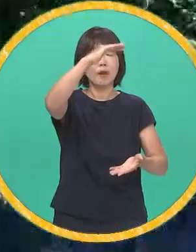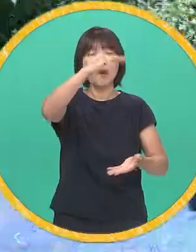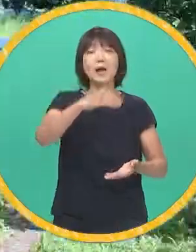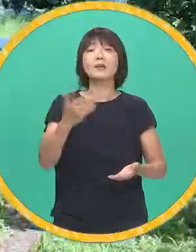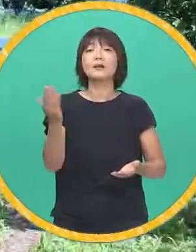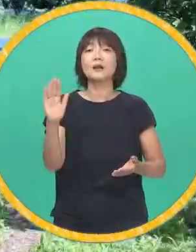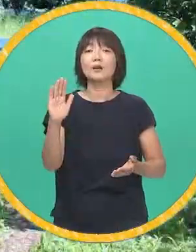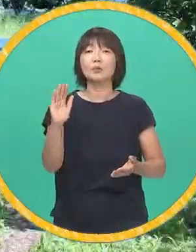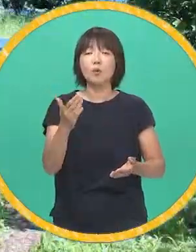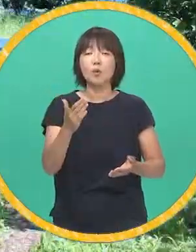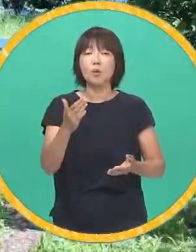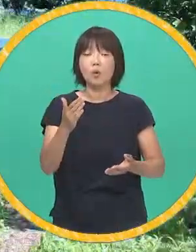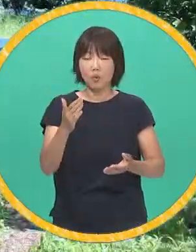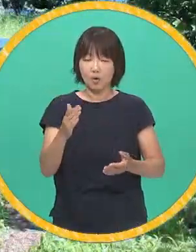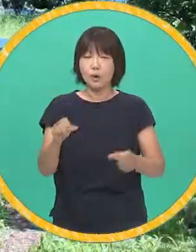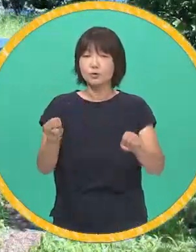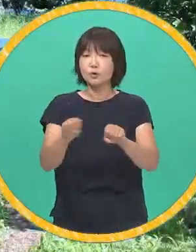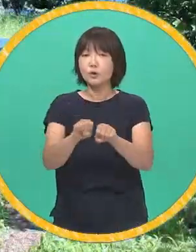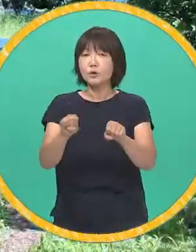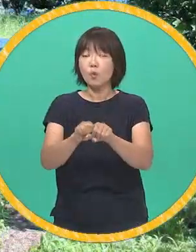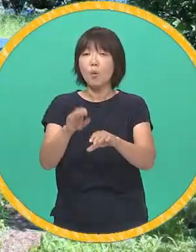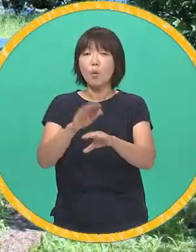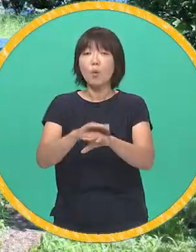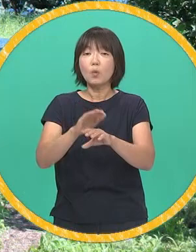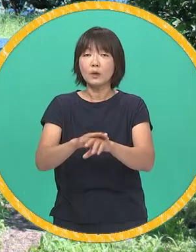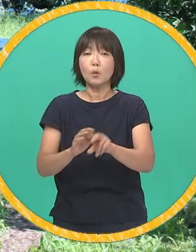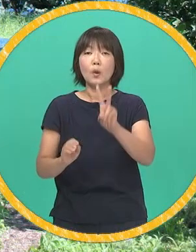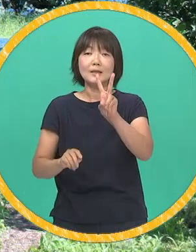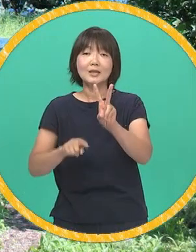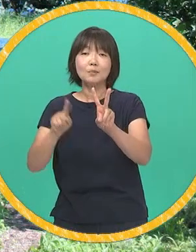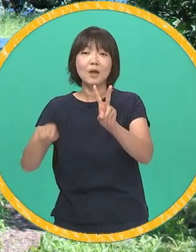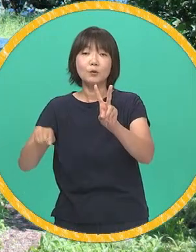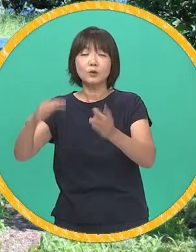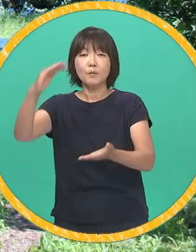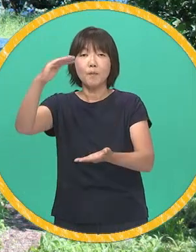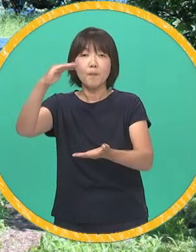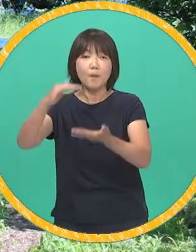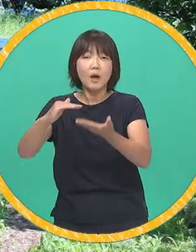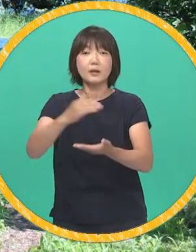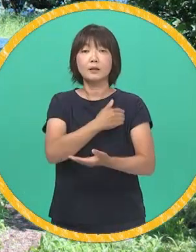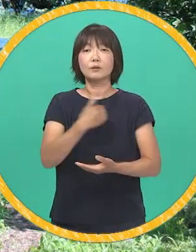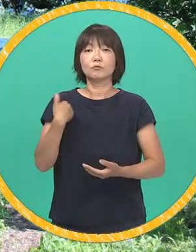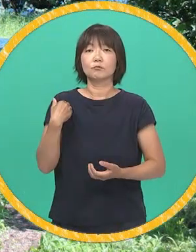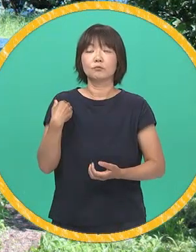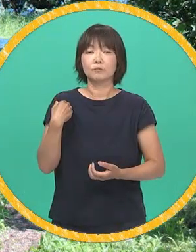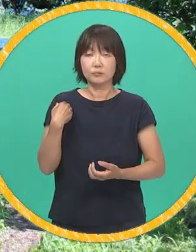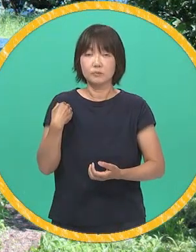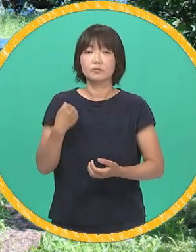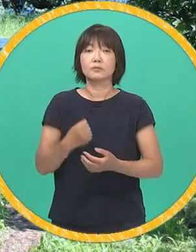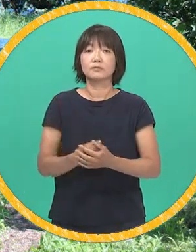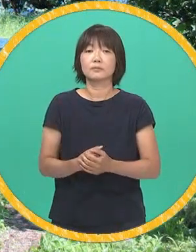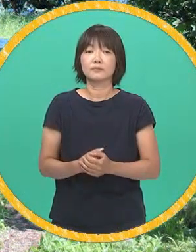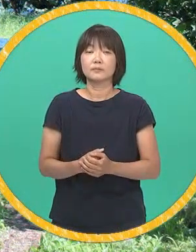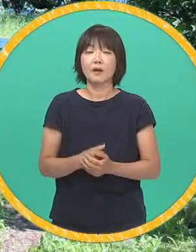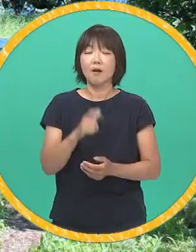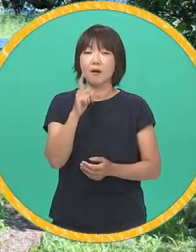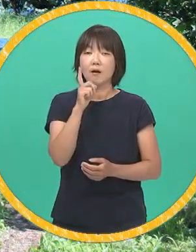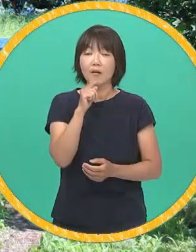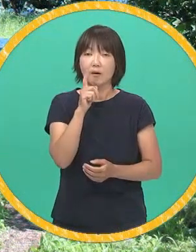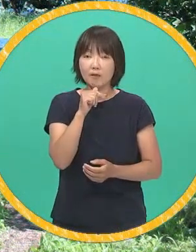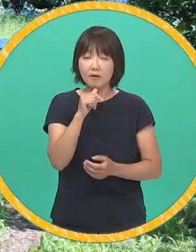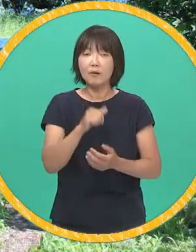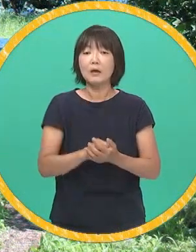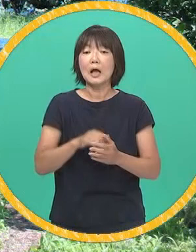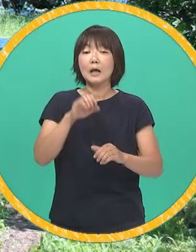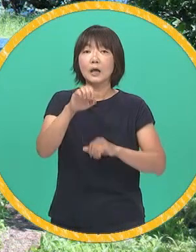けどこちらだとまぁ作業する高さとしてはまあ2m ぐらいに抑えることができますあるほどこれだっ